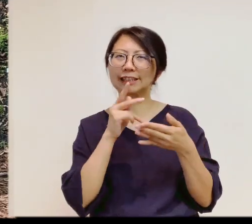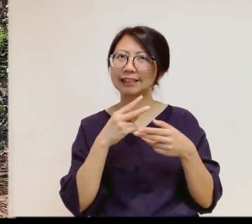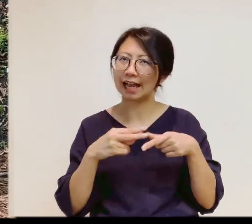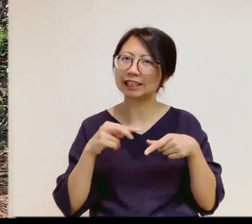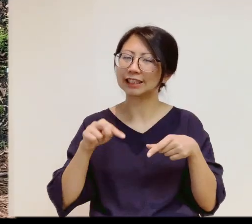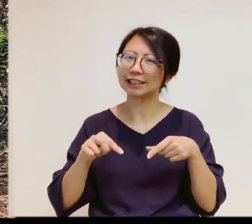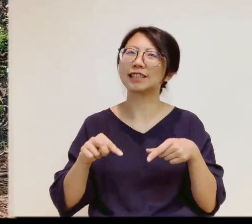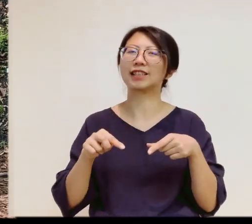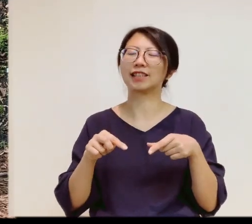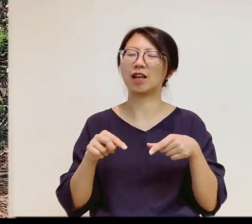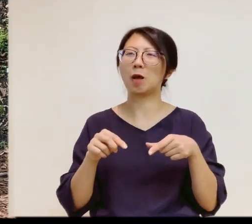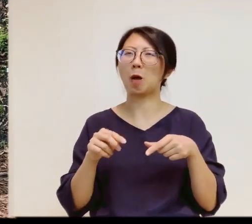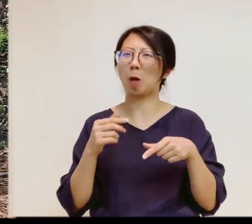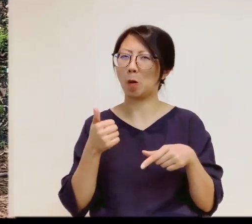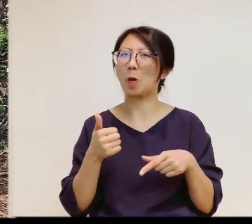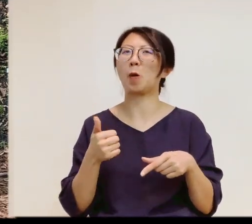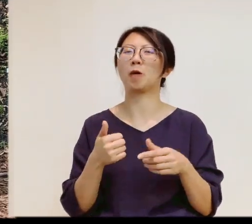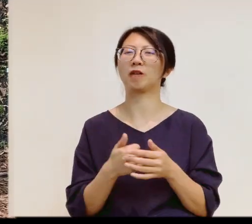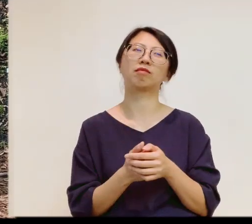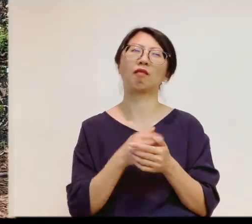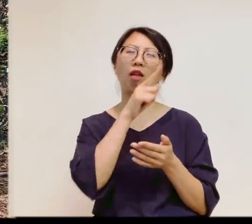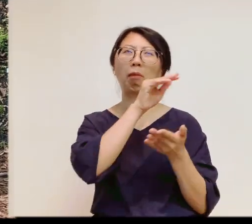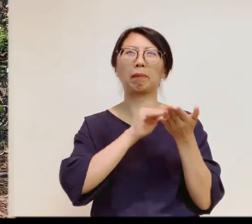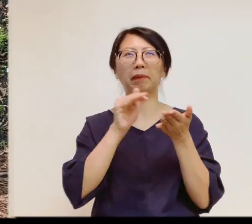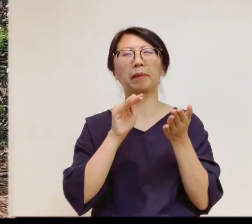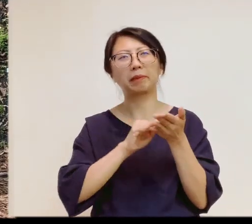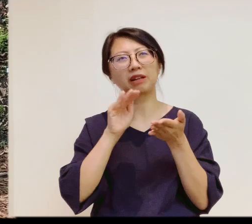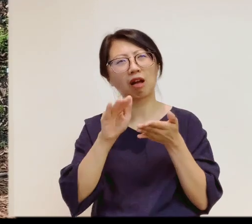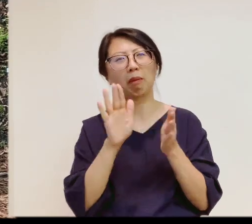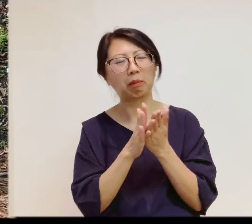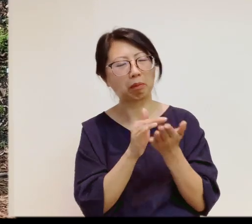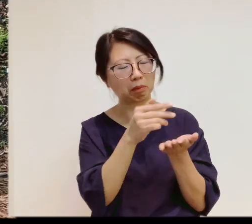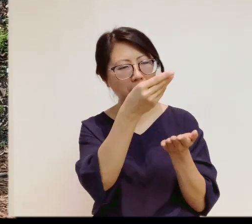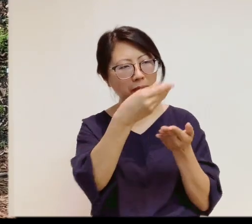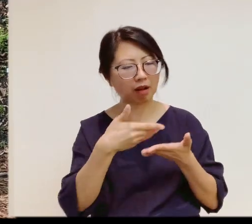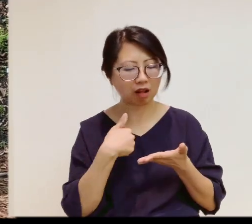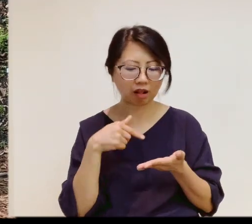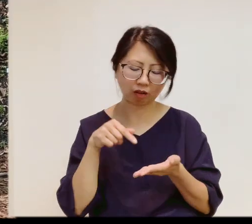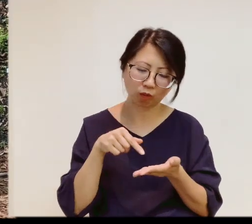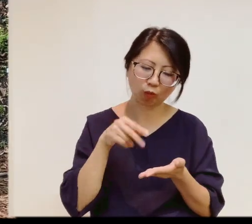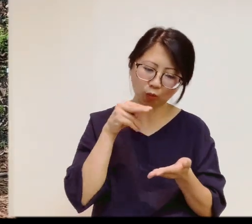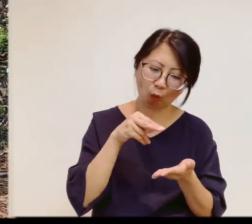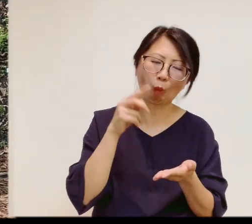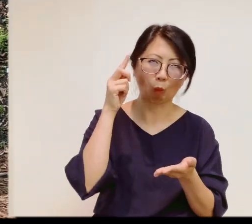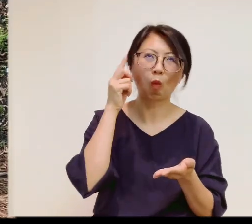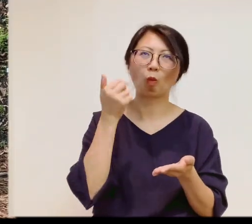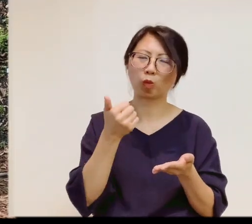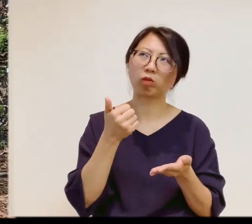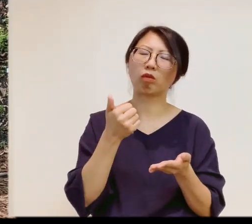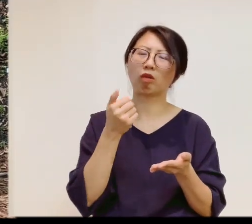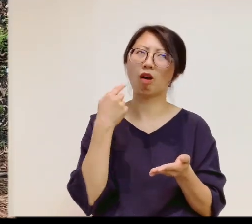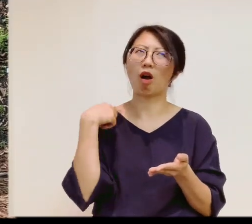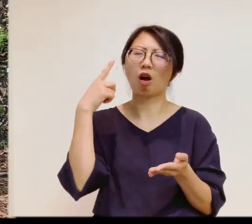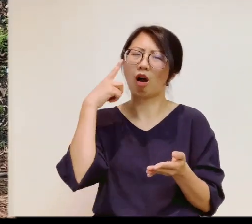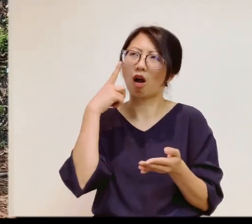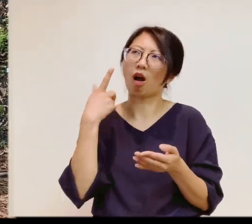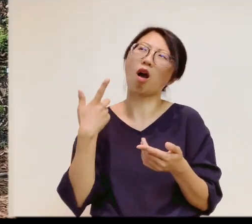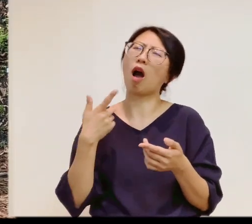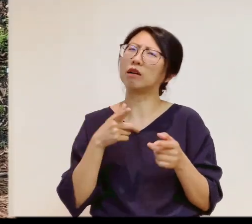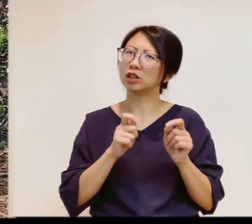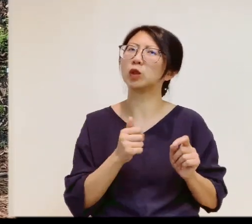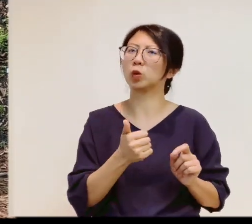书的时候，刚刚就是因为跟一个在病之中病紧的一个朋友对